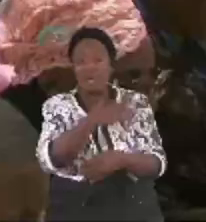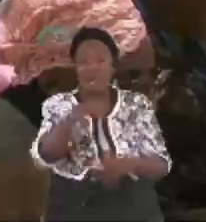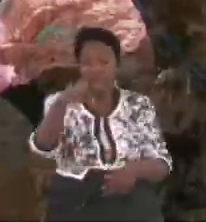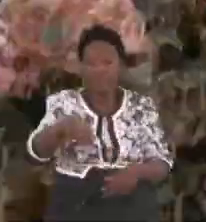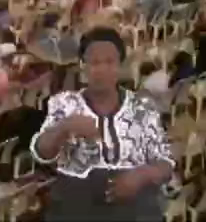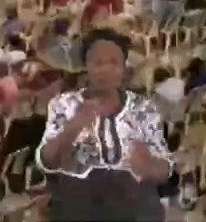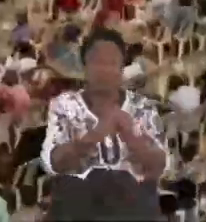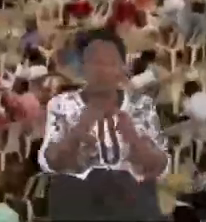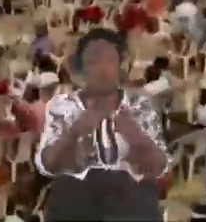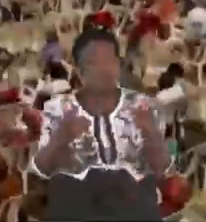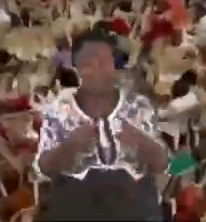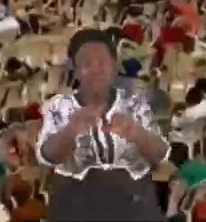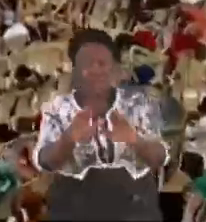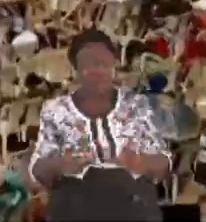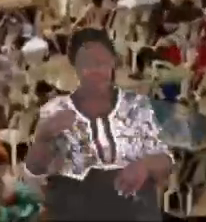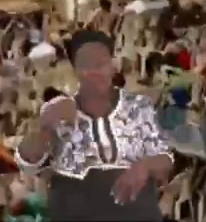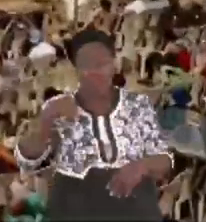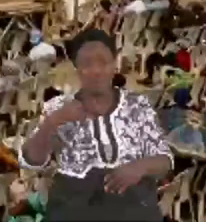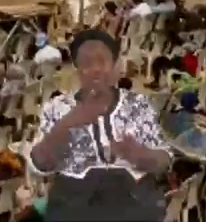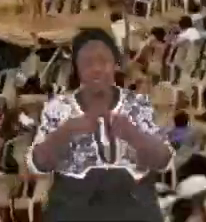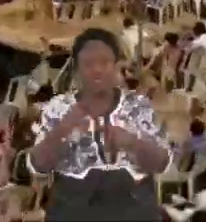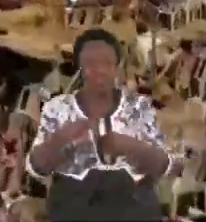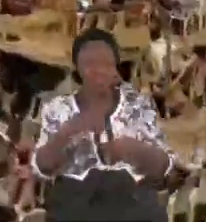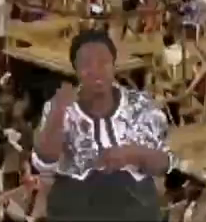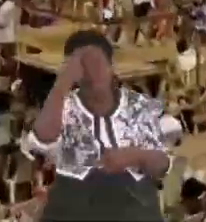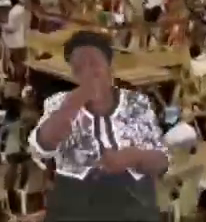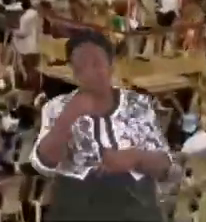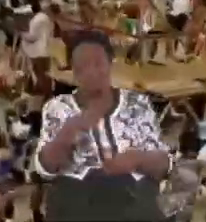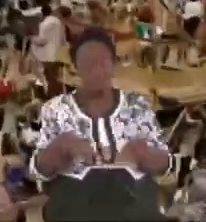le visage enveloppé d'un linge.